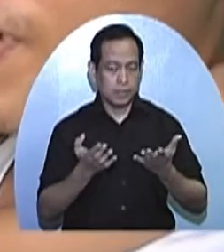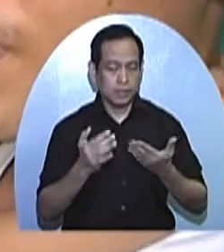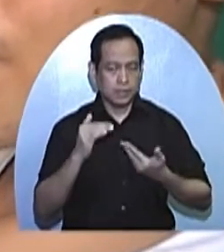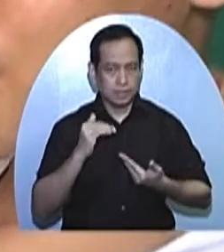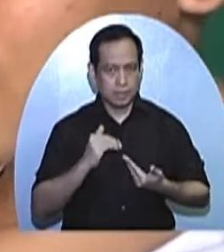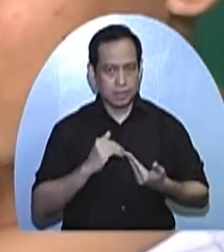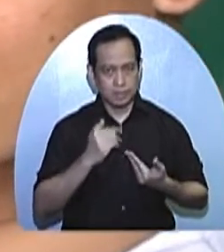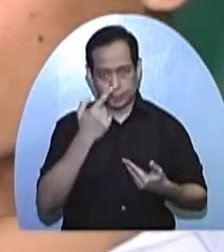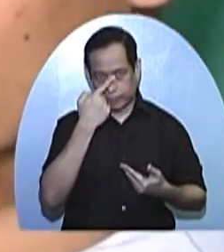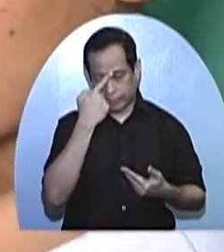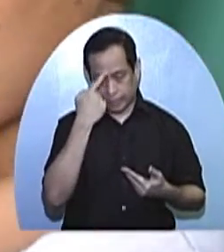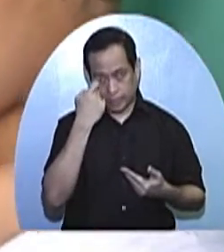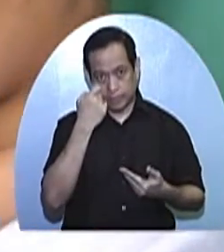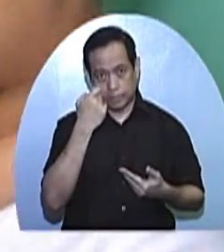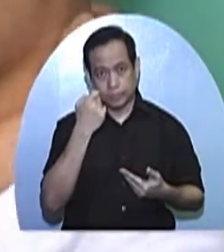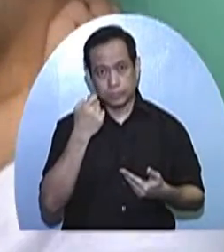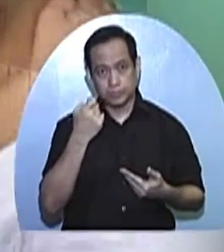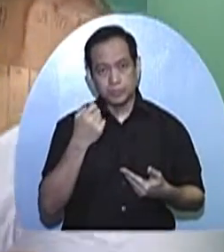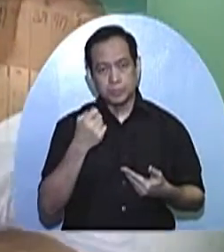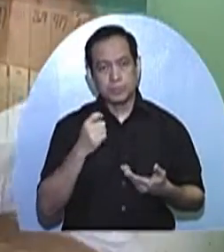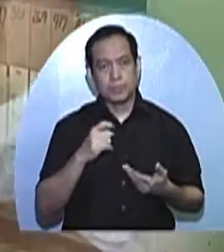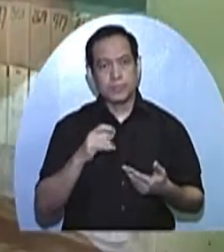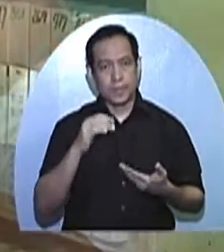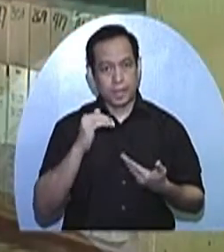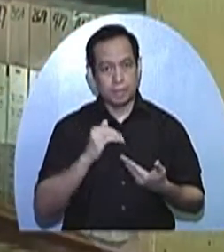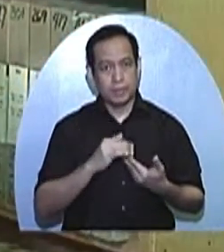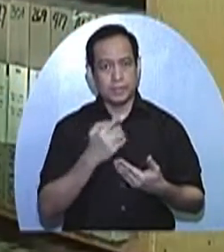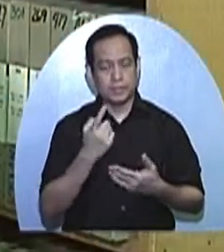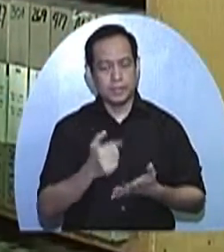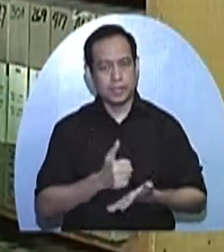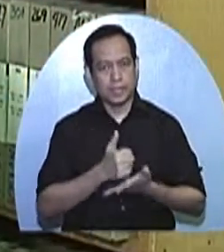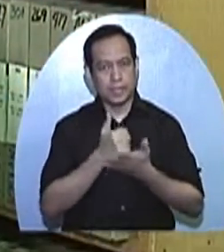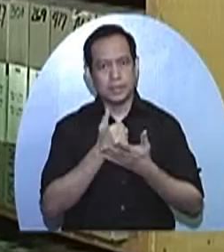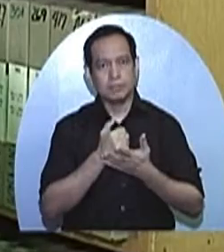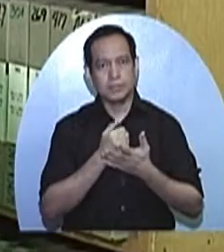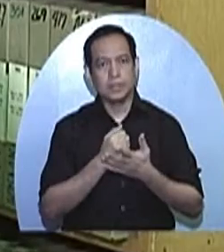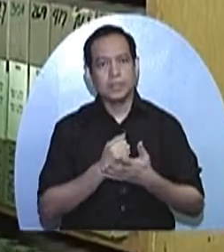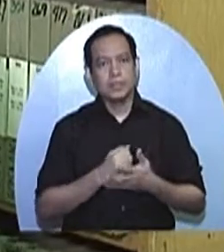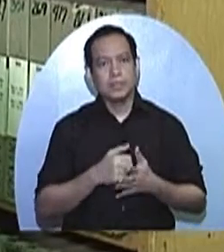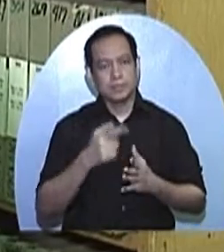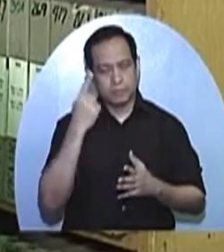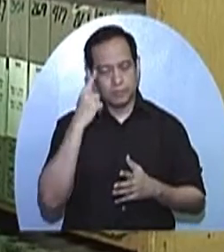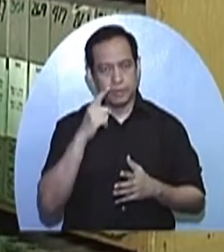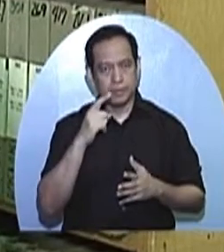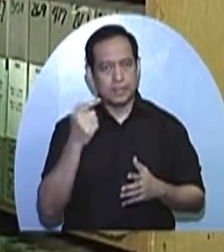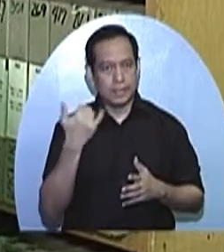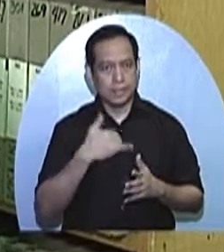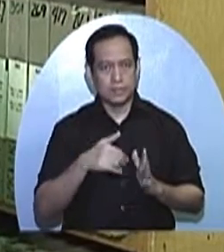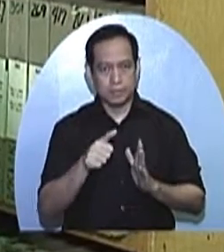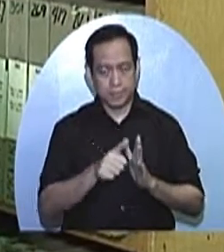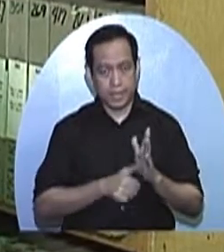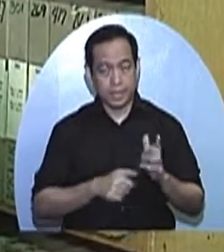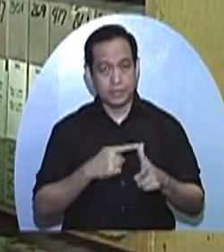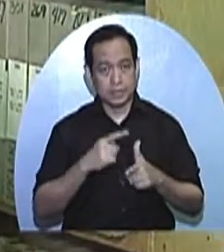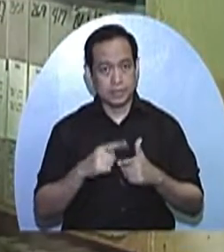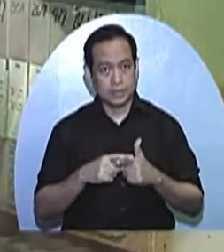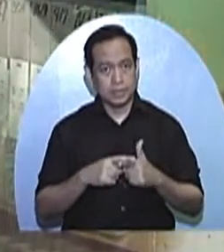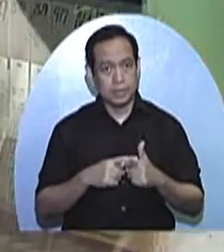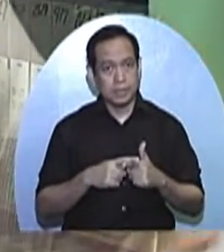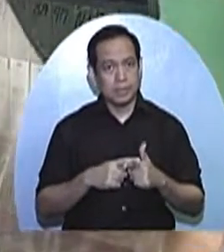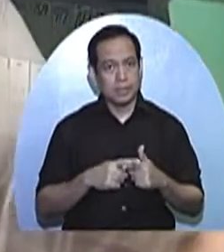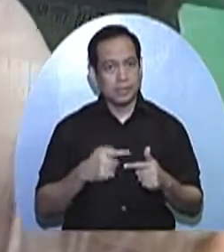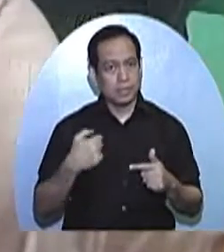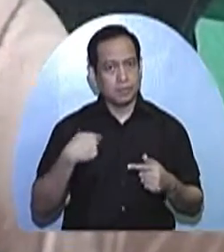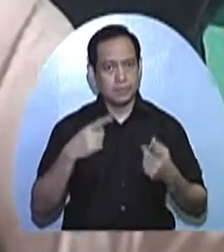kasi isa nga daw po sila sa mga tumutulong para makapagpa-opera. Hindi naman nga po ako